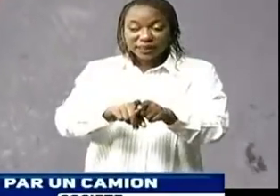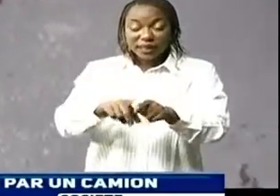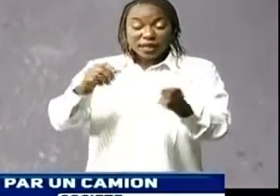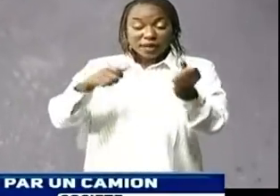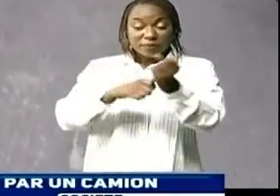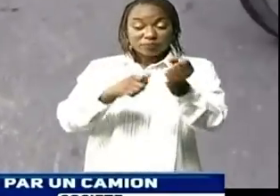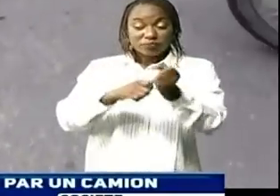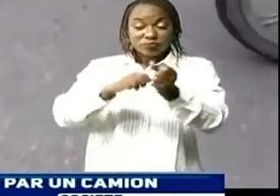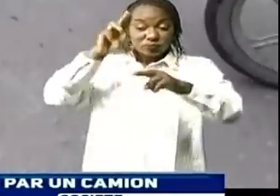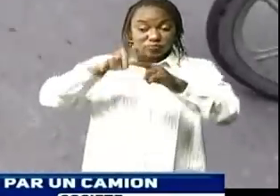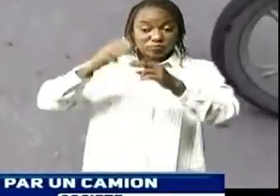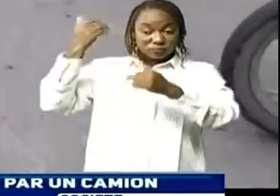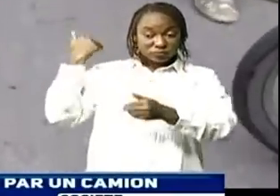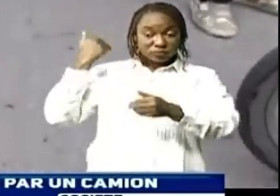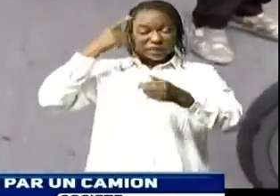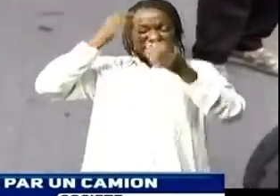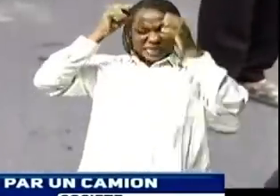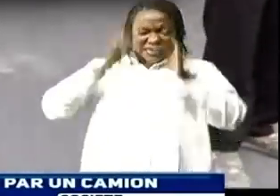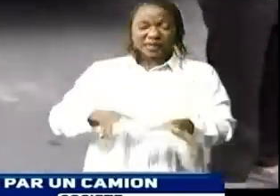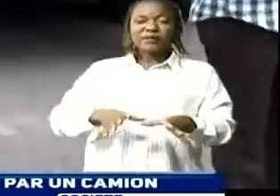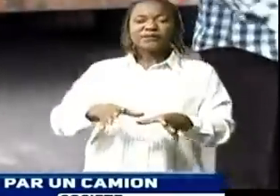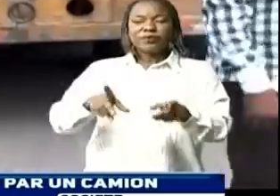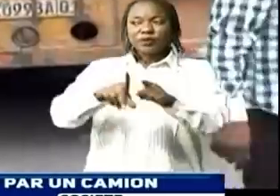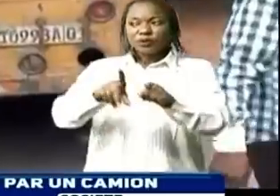et il a été acheminé à l'hôpital.